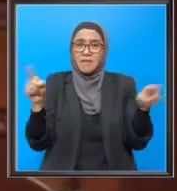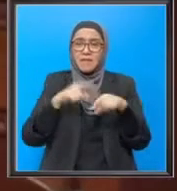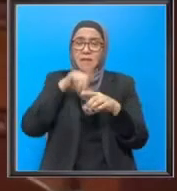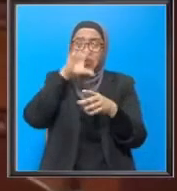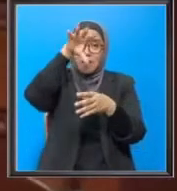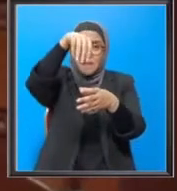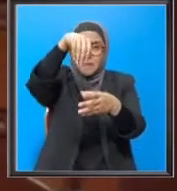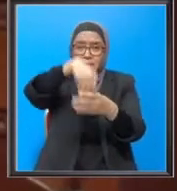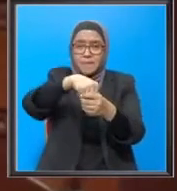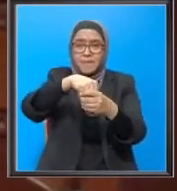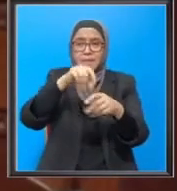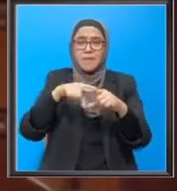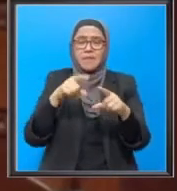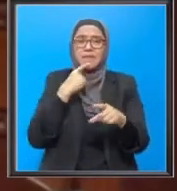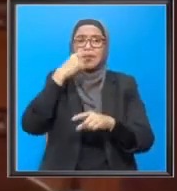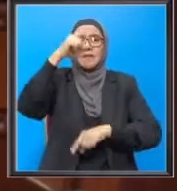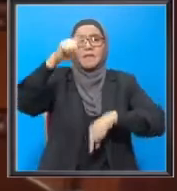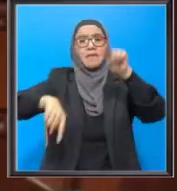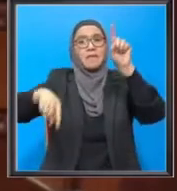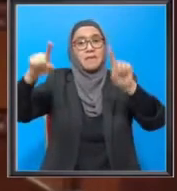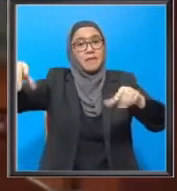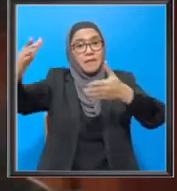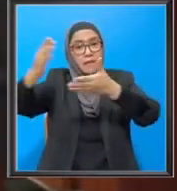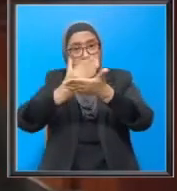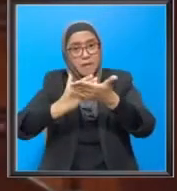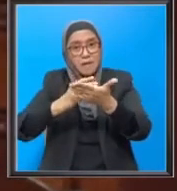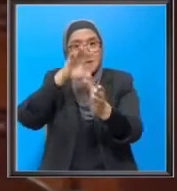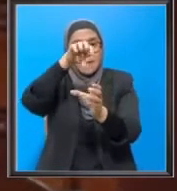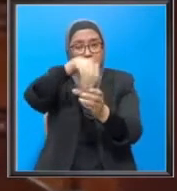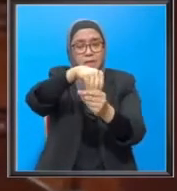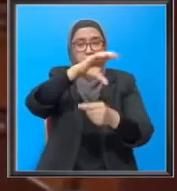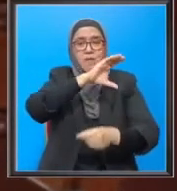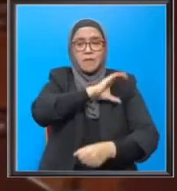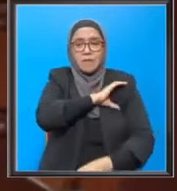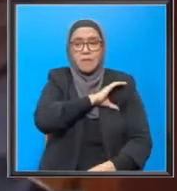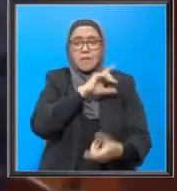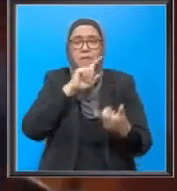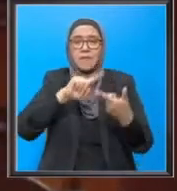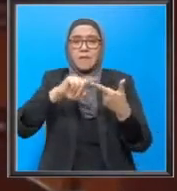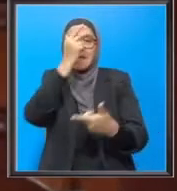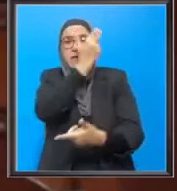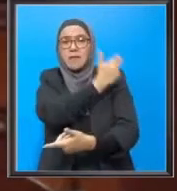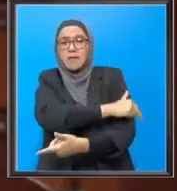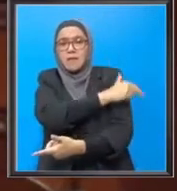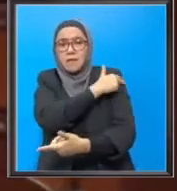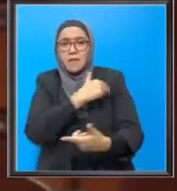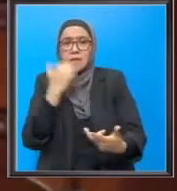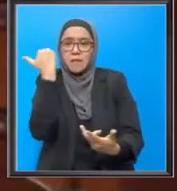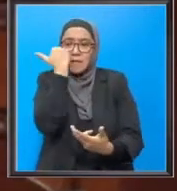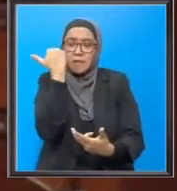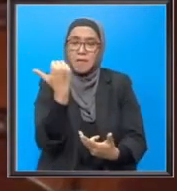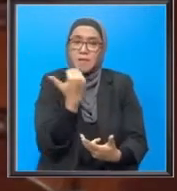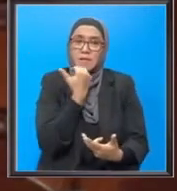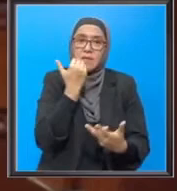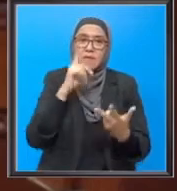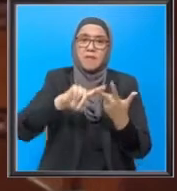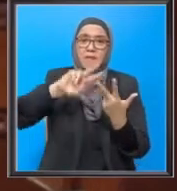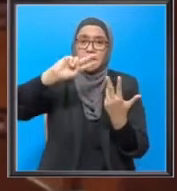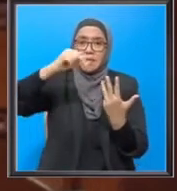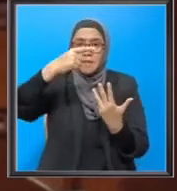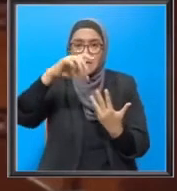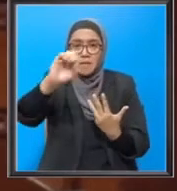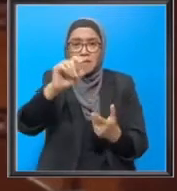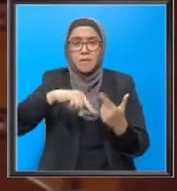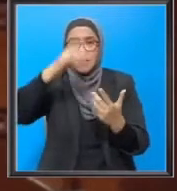penglibatan melibatkan perbagai PH termasuk foolish Hospital mahkamah perubahan bukan